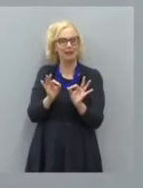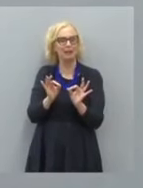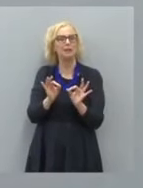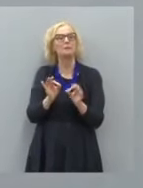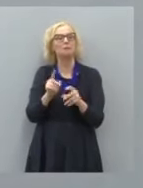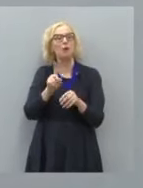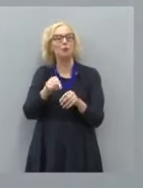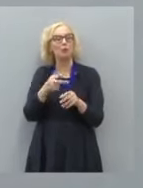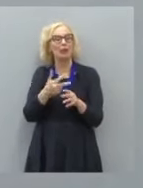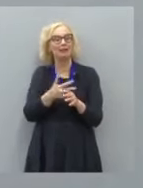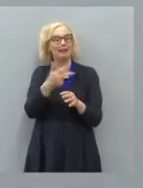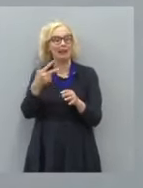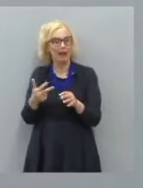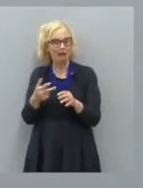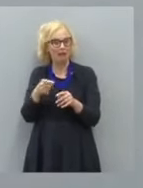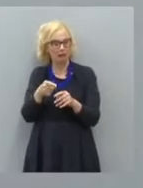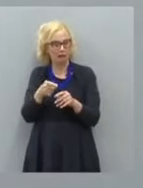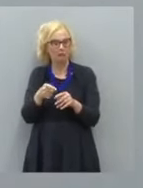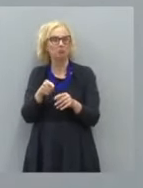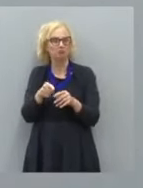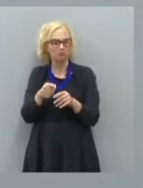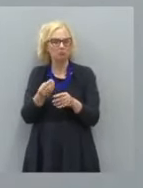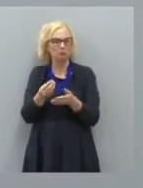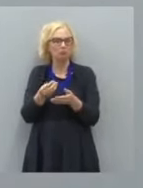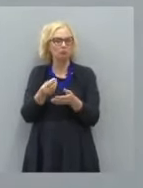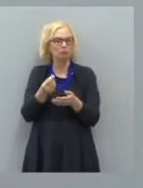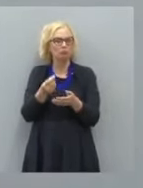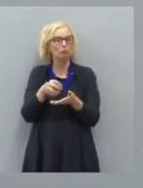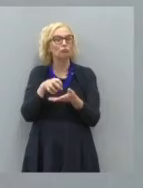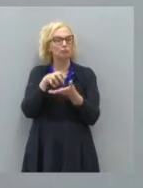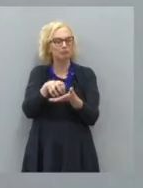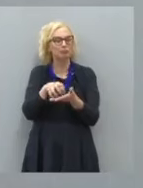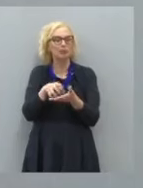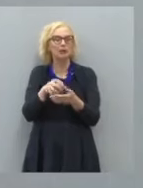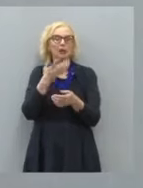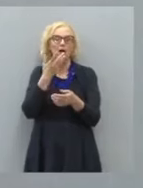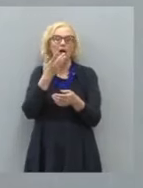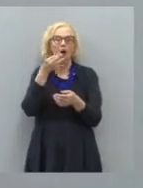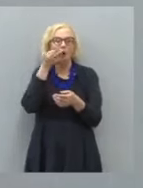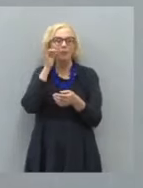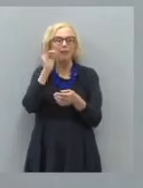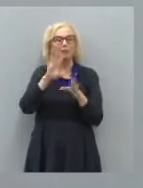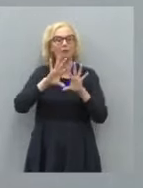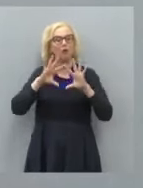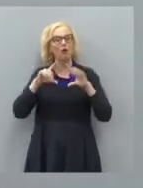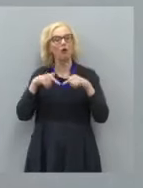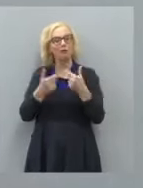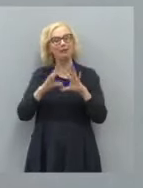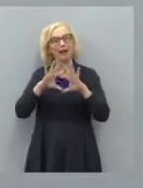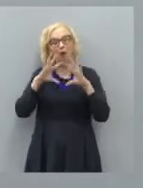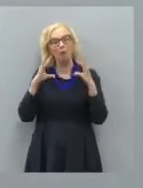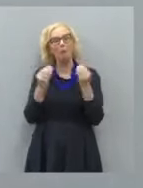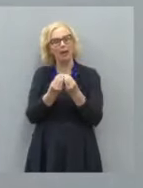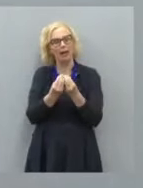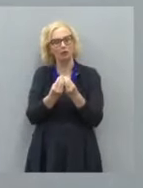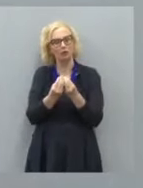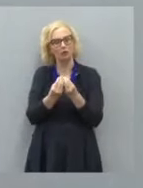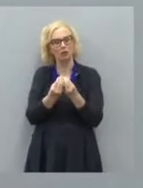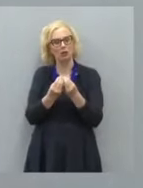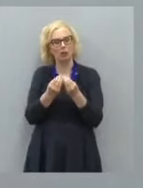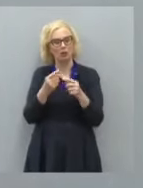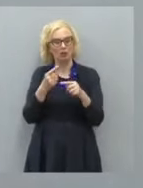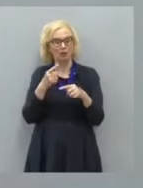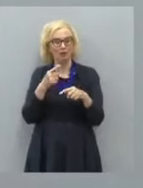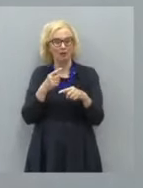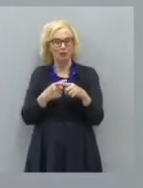ha comunque lo scopo di completare un po e di chiudere per questo momento la politica